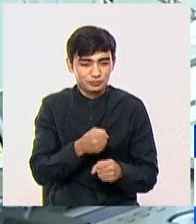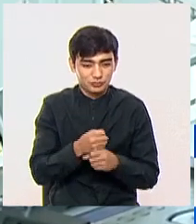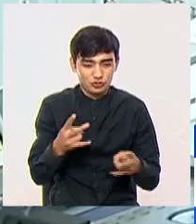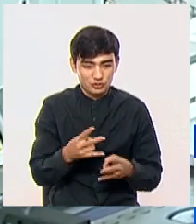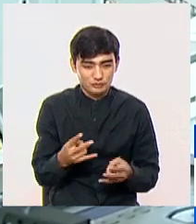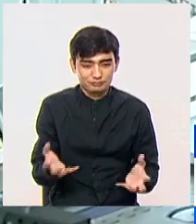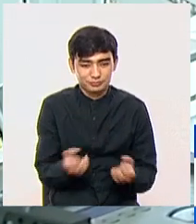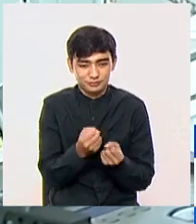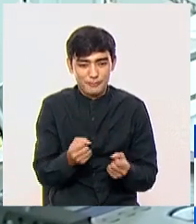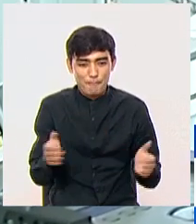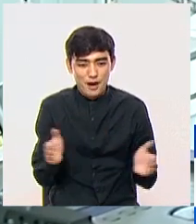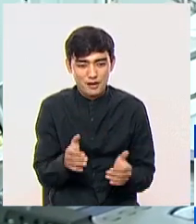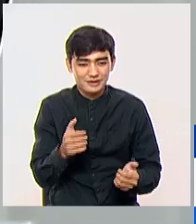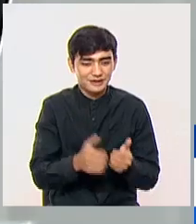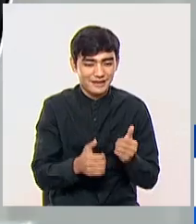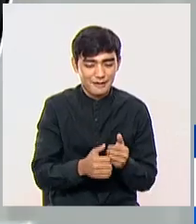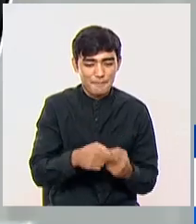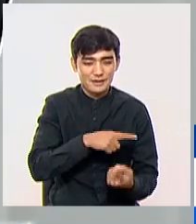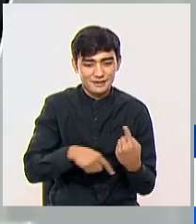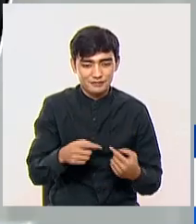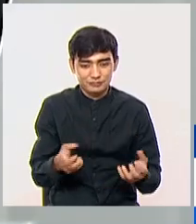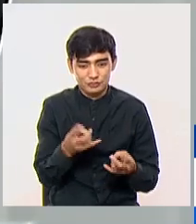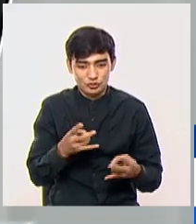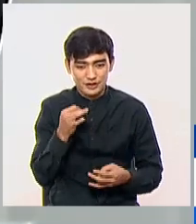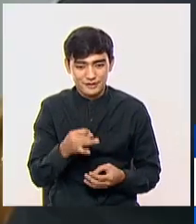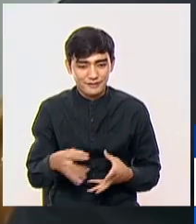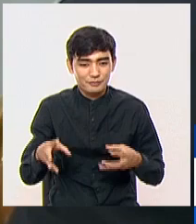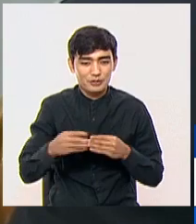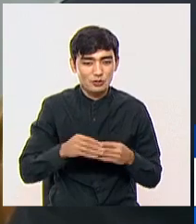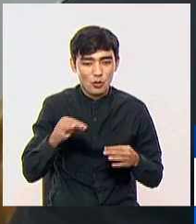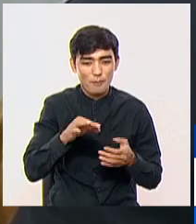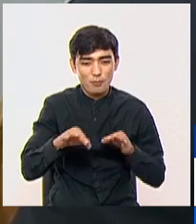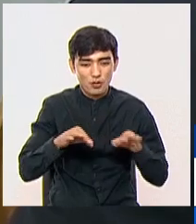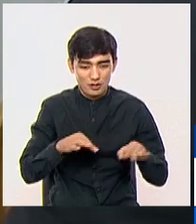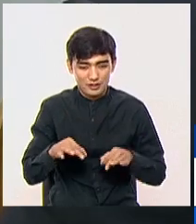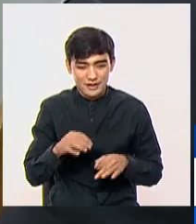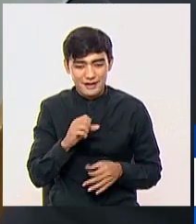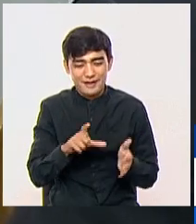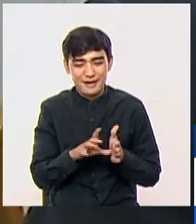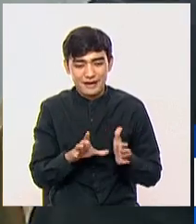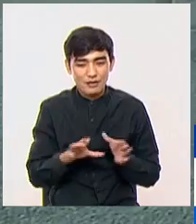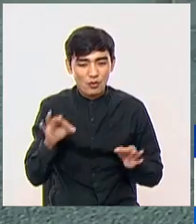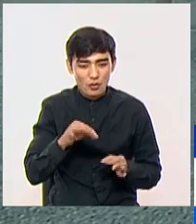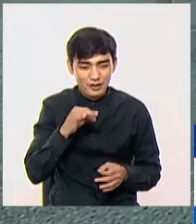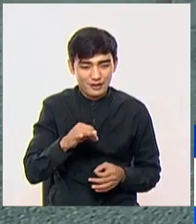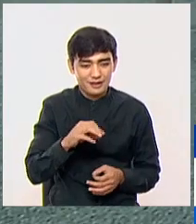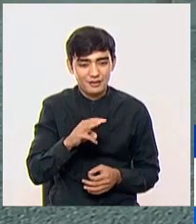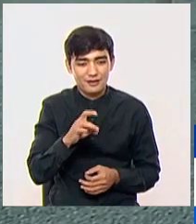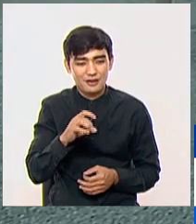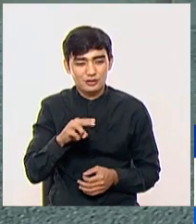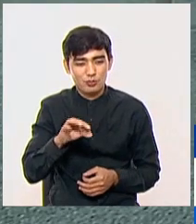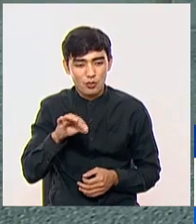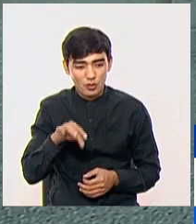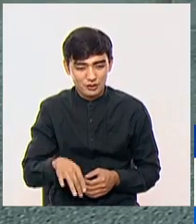мерах поддержки малого, среднего бизнеса и запуске совместных проектов в энергетике, промышленности,